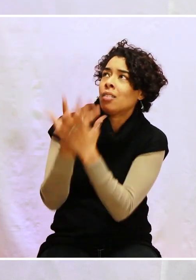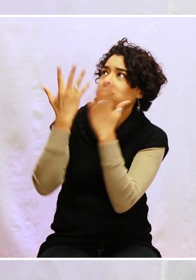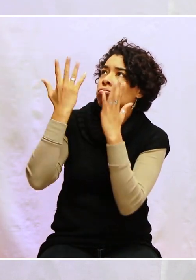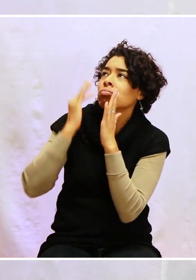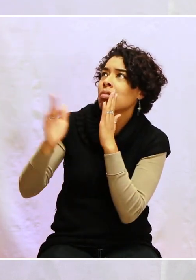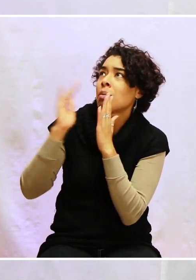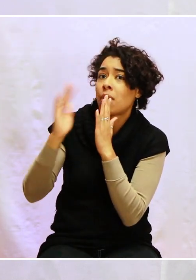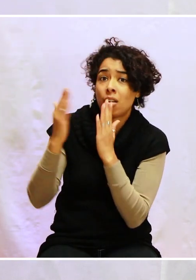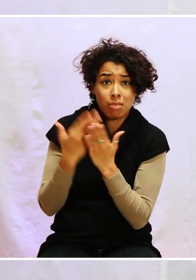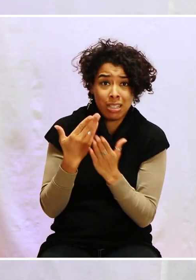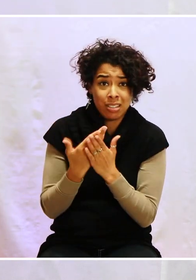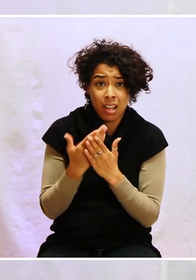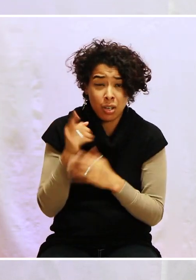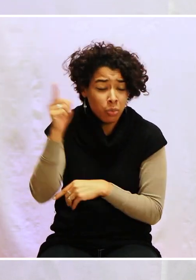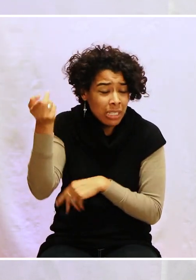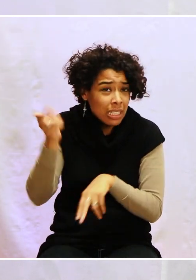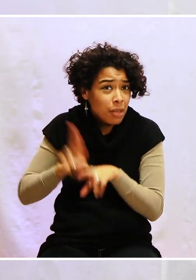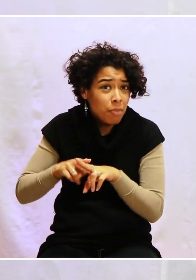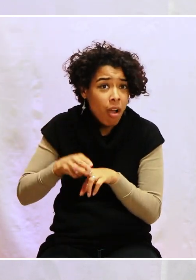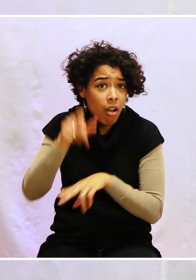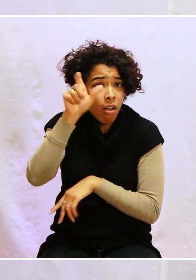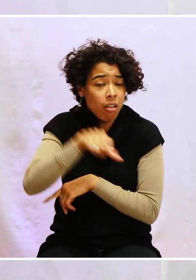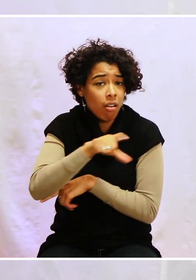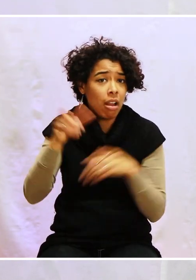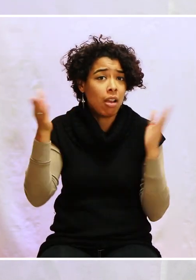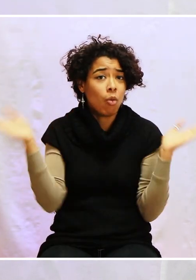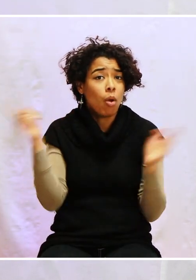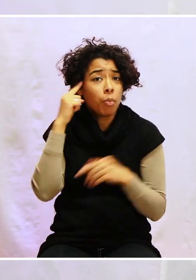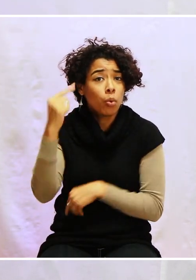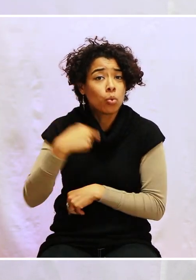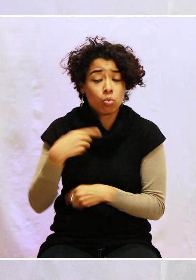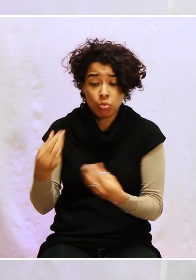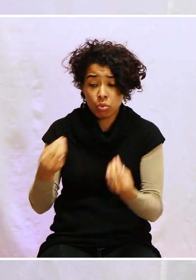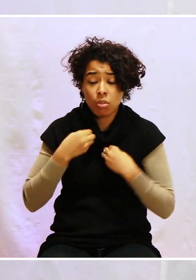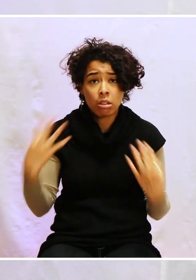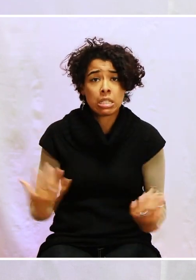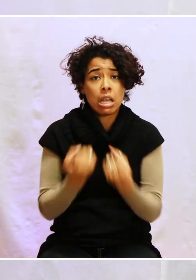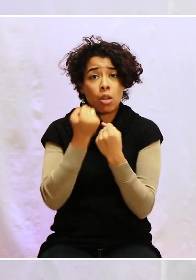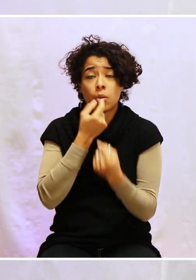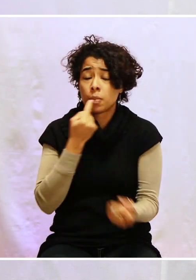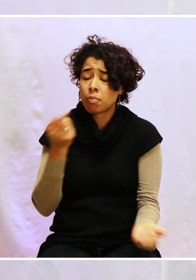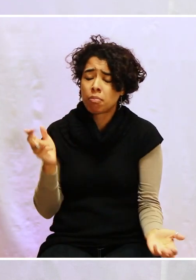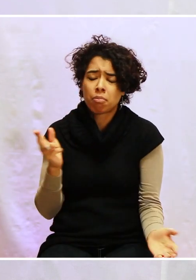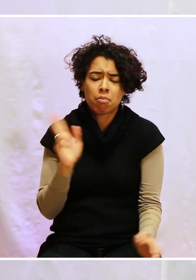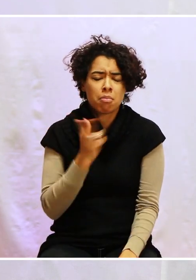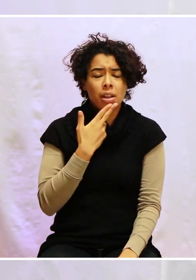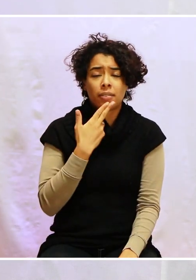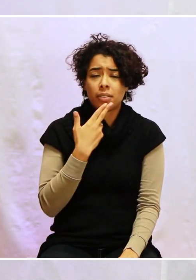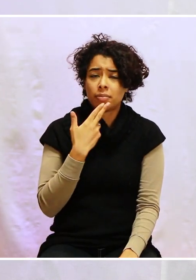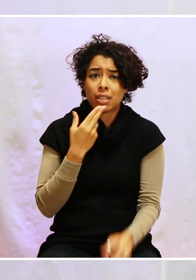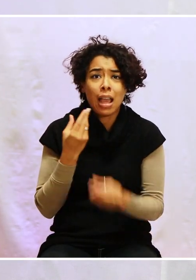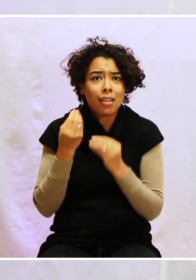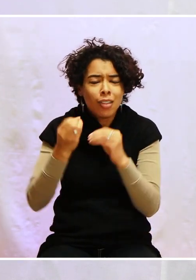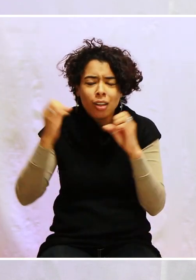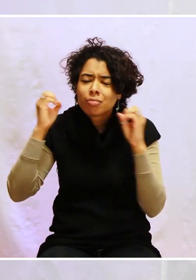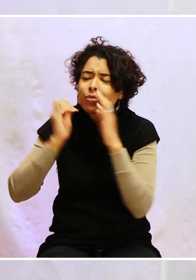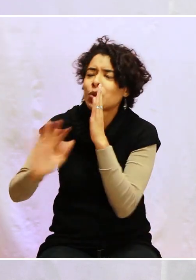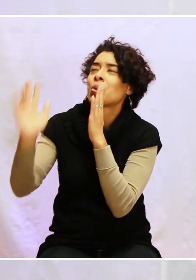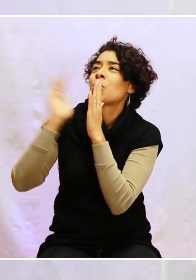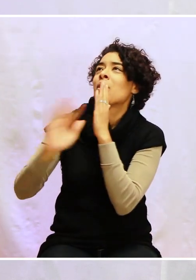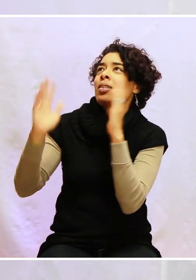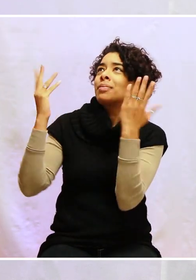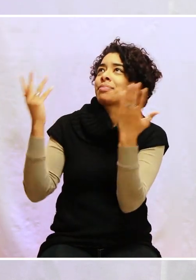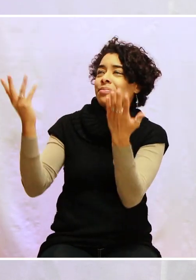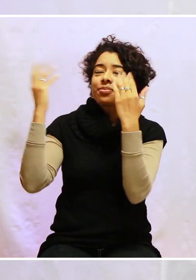c'est qu'il a donné sa vie à la croix et qu'il nous a accordé un salut parfait. Que Dieu soit loué. Si on remarque bien